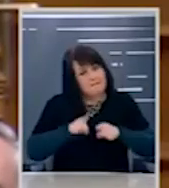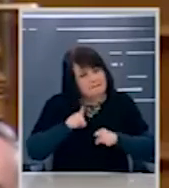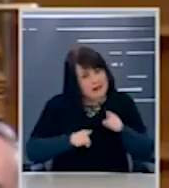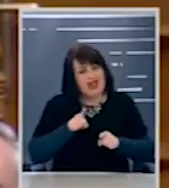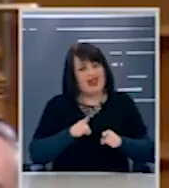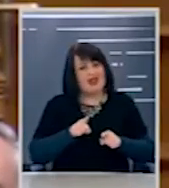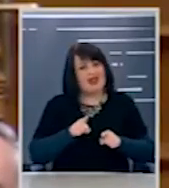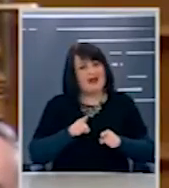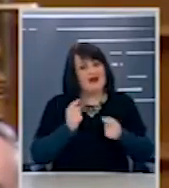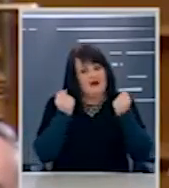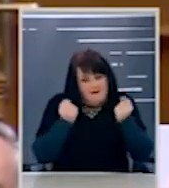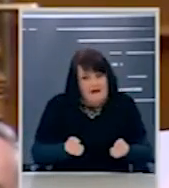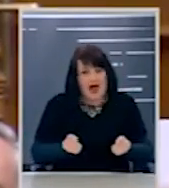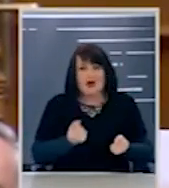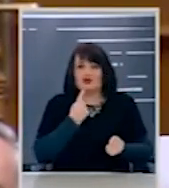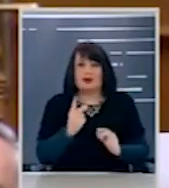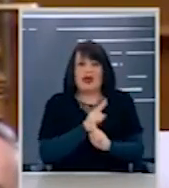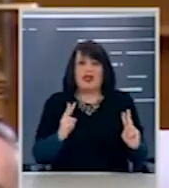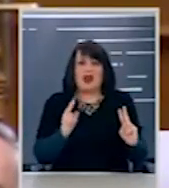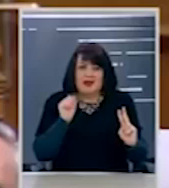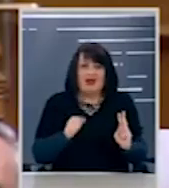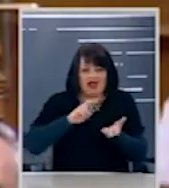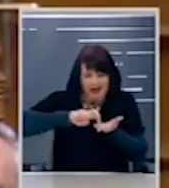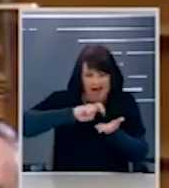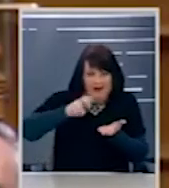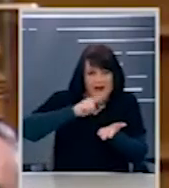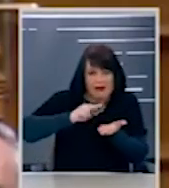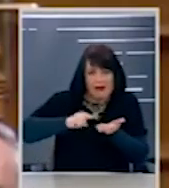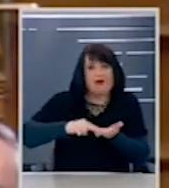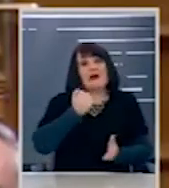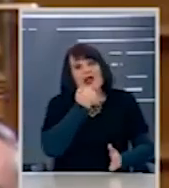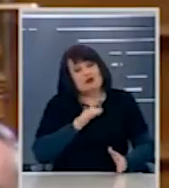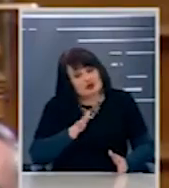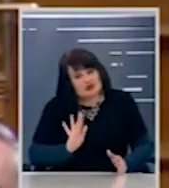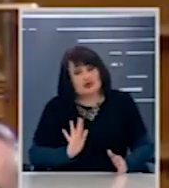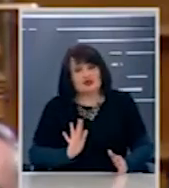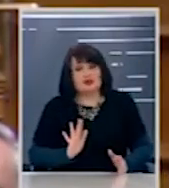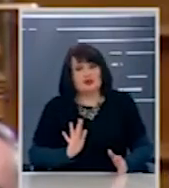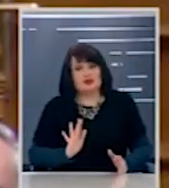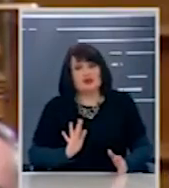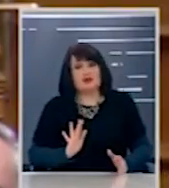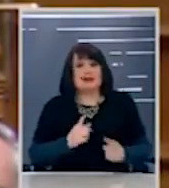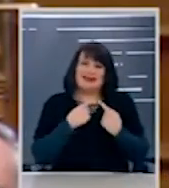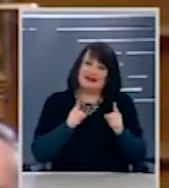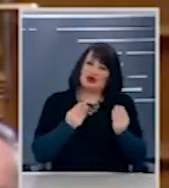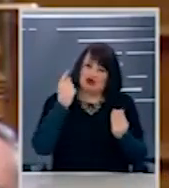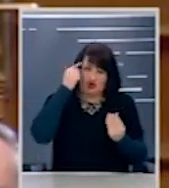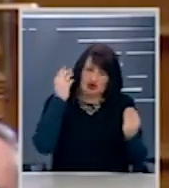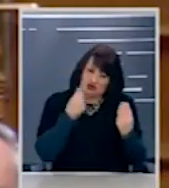ορισμένα εισοδήματα. Το είπαμε καθαρά, βεβαίως. Μπορεί να είναι λάθος, μπορεί να είναι μια διαφορετική